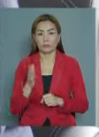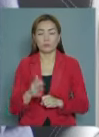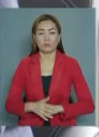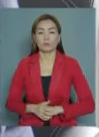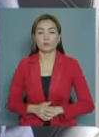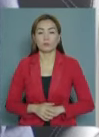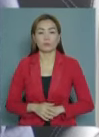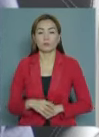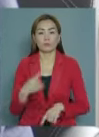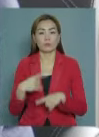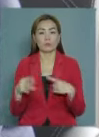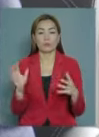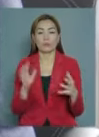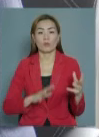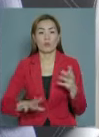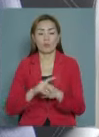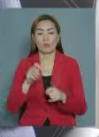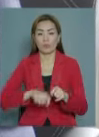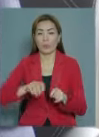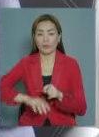разные маршруттарда тексеріс өткіземіз.